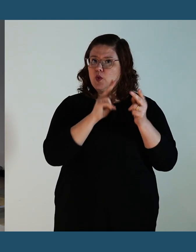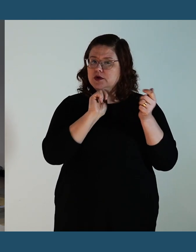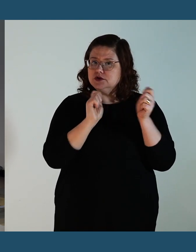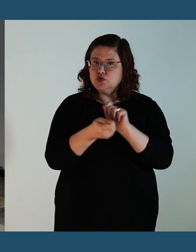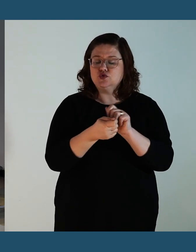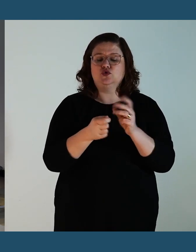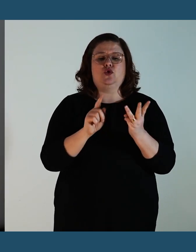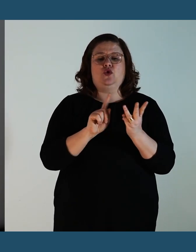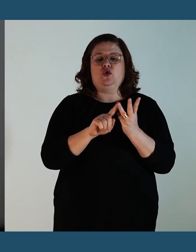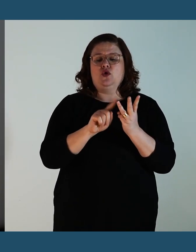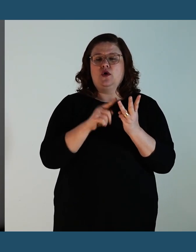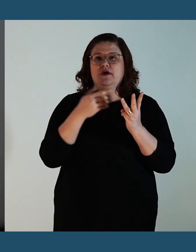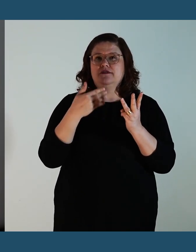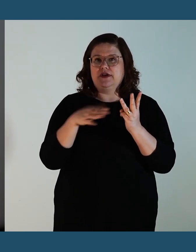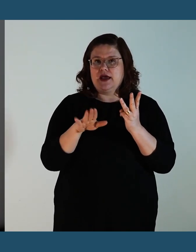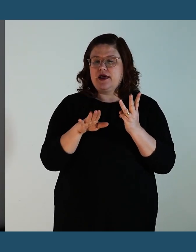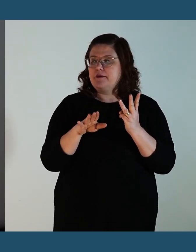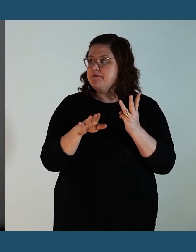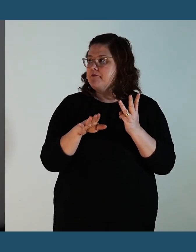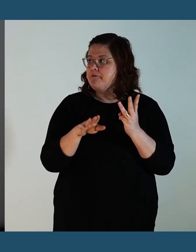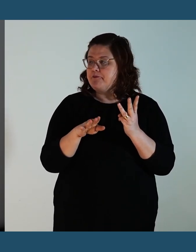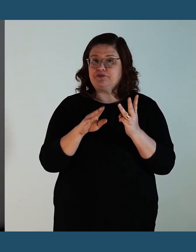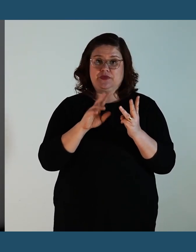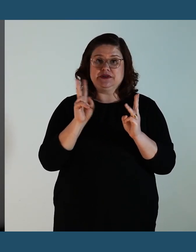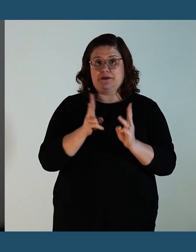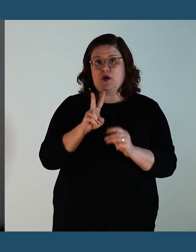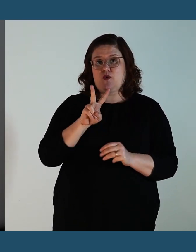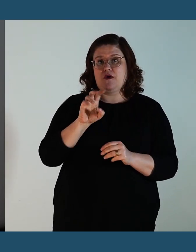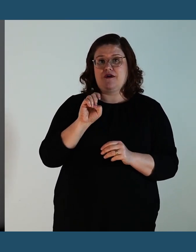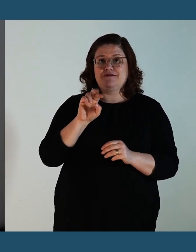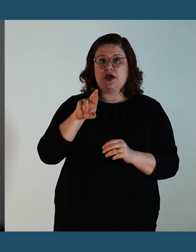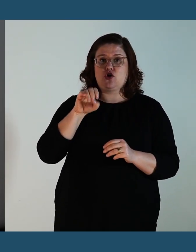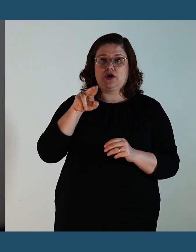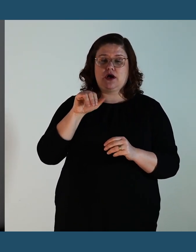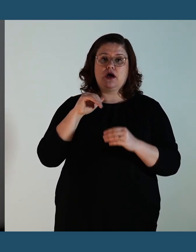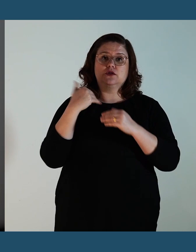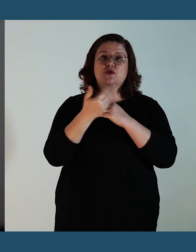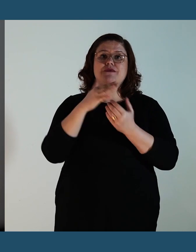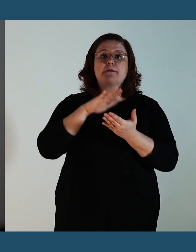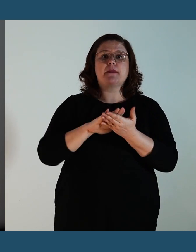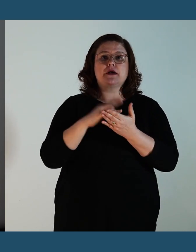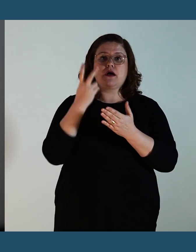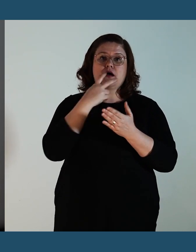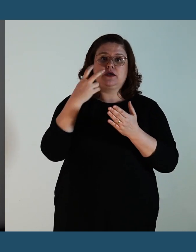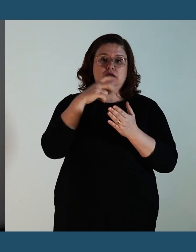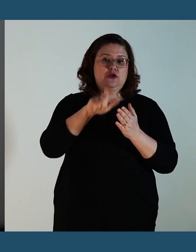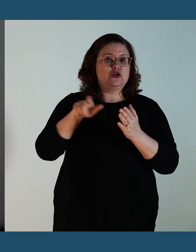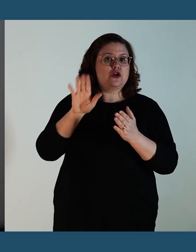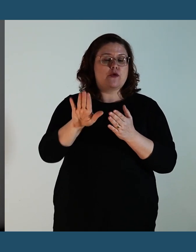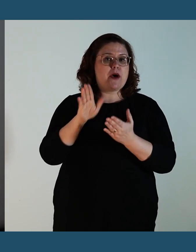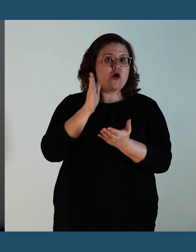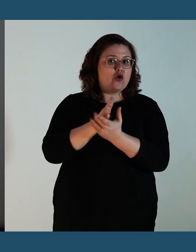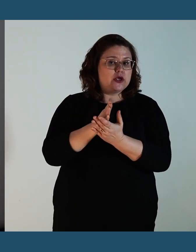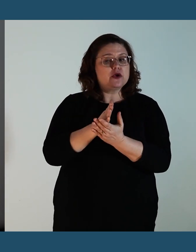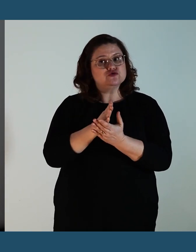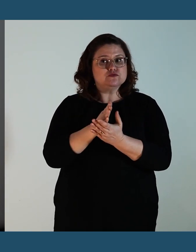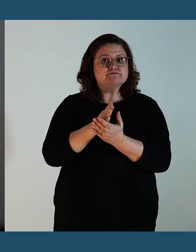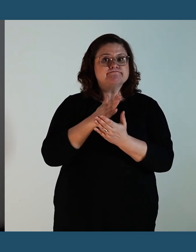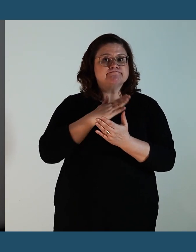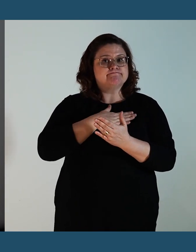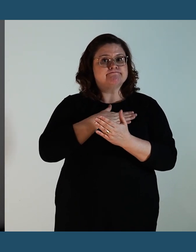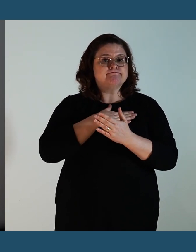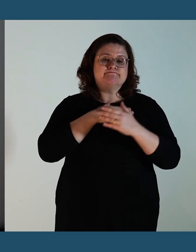tärkeä. Sitten ehkä nostaisin samaa toki mieltä myös Veronikan kanssa siitä, että turvapaikanhakijoiden oikeuksia olisin minunkin puolueeni